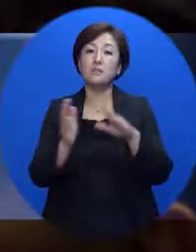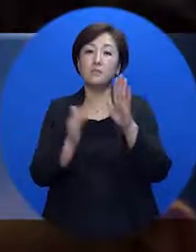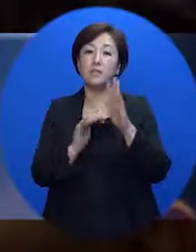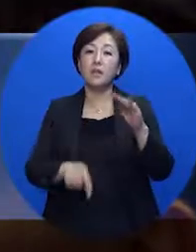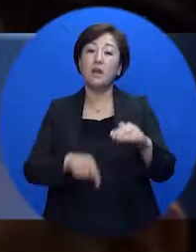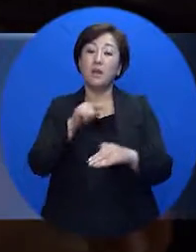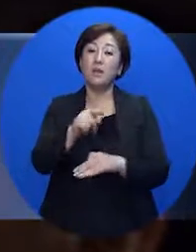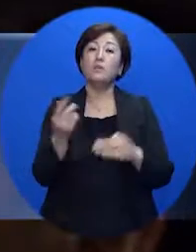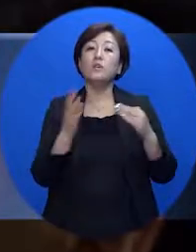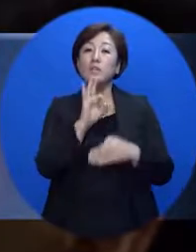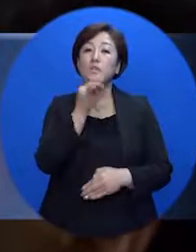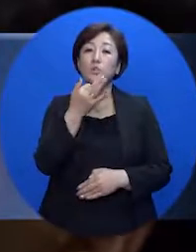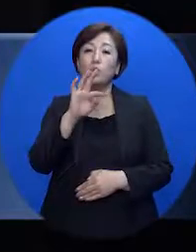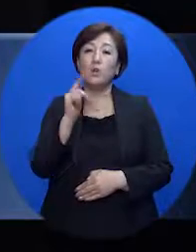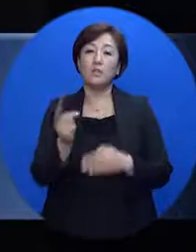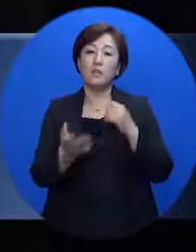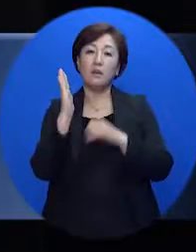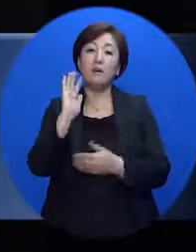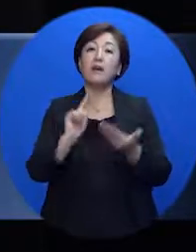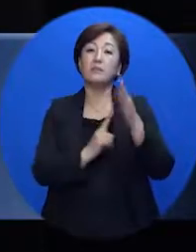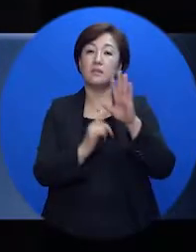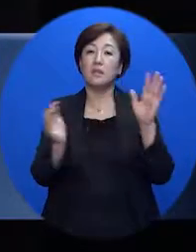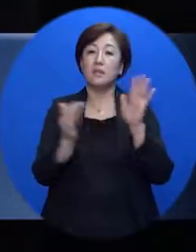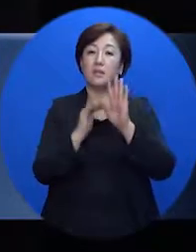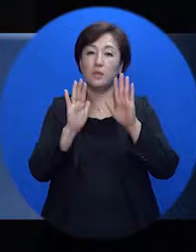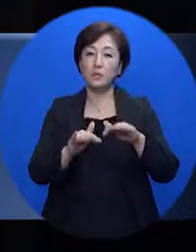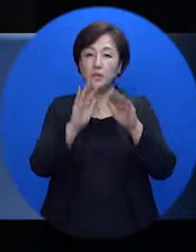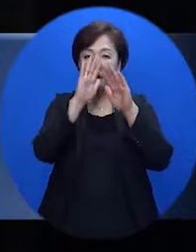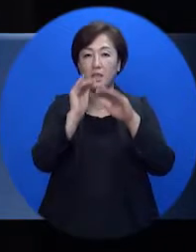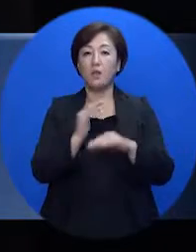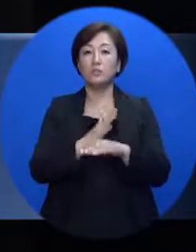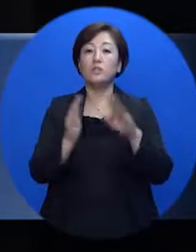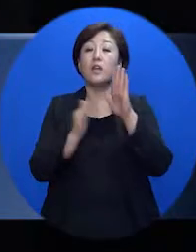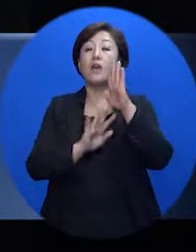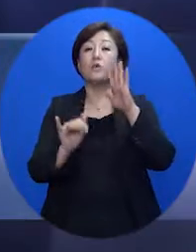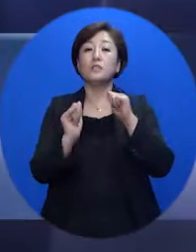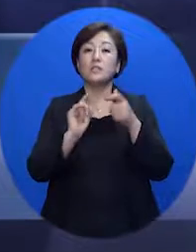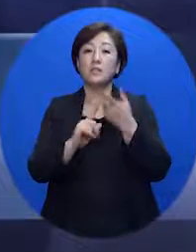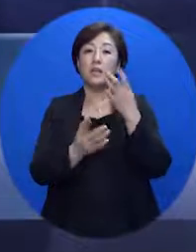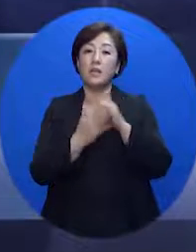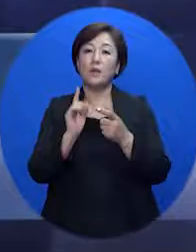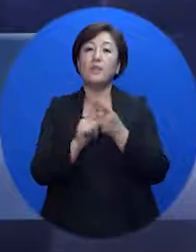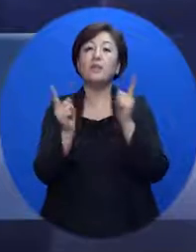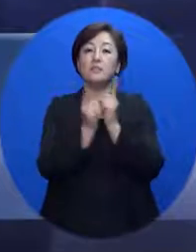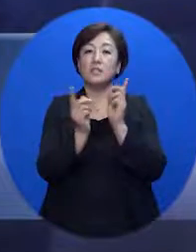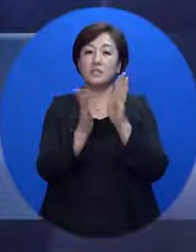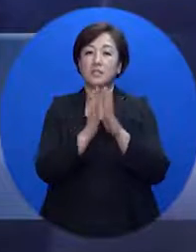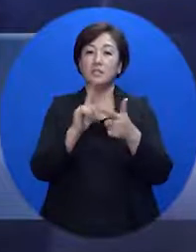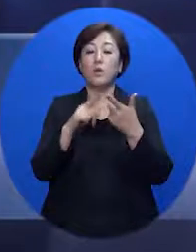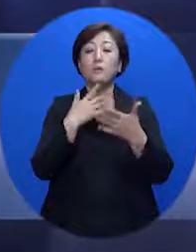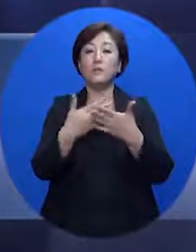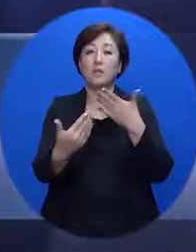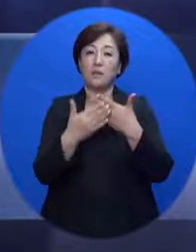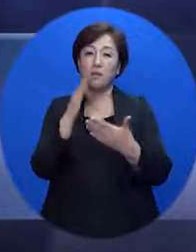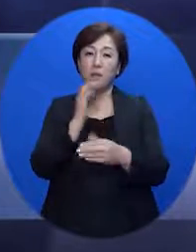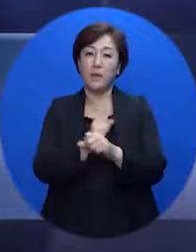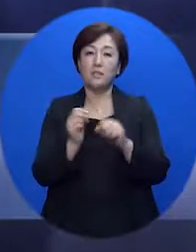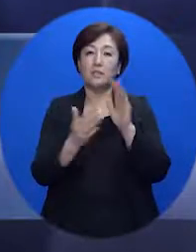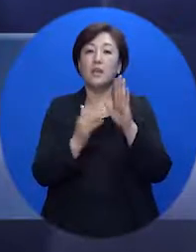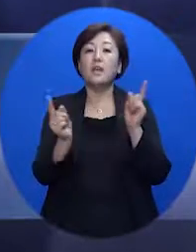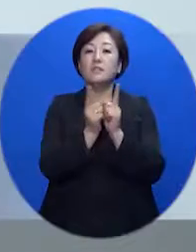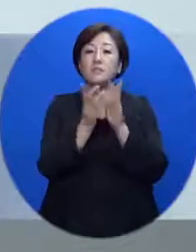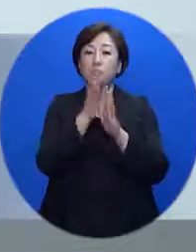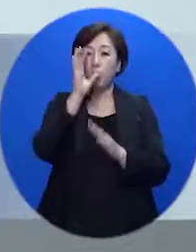관계자는 탈북 출신인 이소연 강사가 전하는 이번 교육을 통해 우리 공직자들이 이론보다는 실제 사례와 경험을